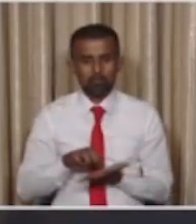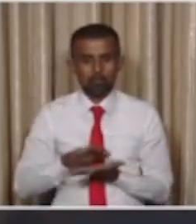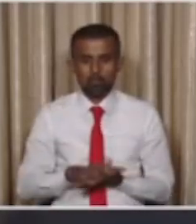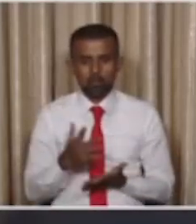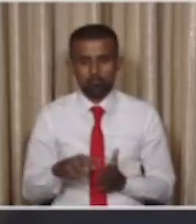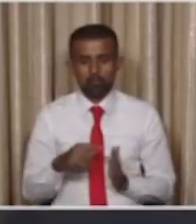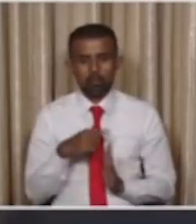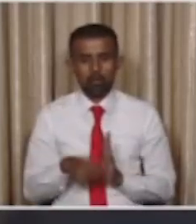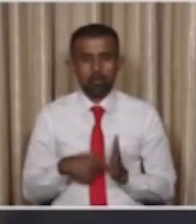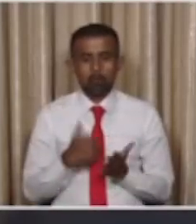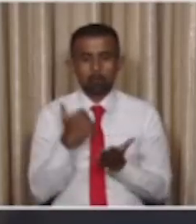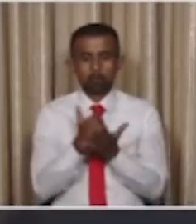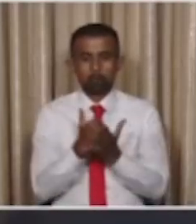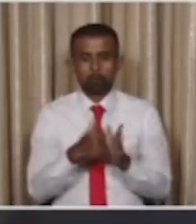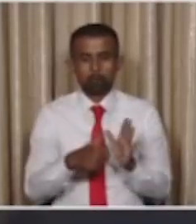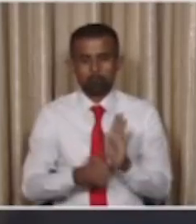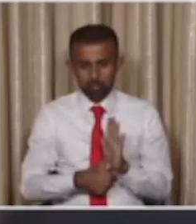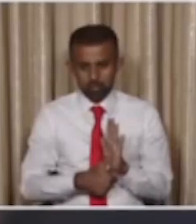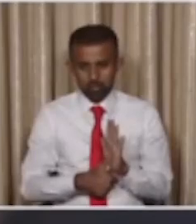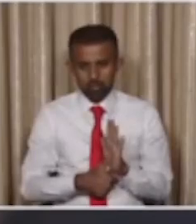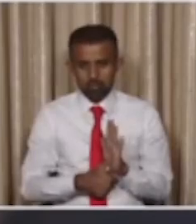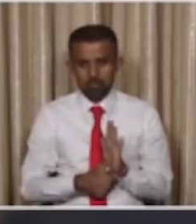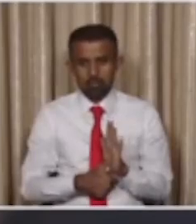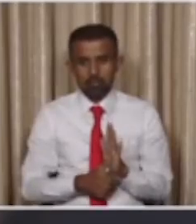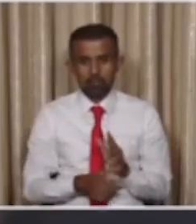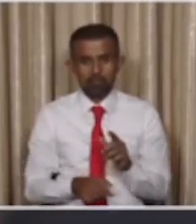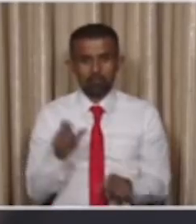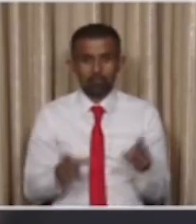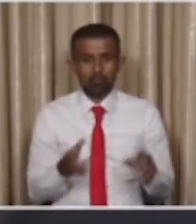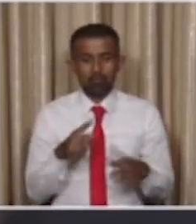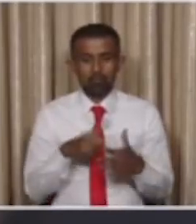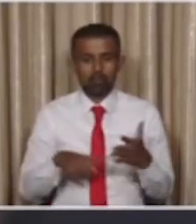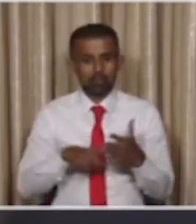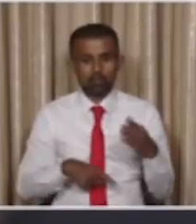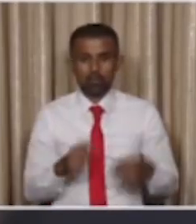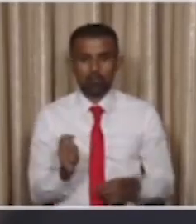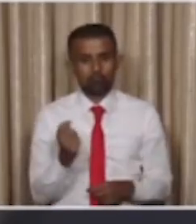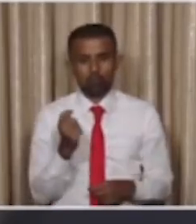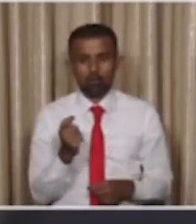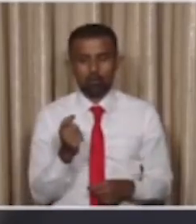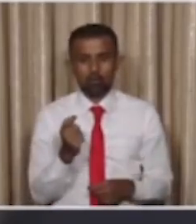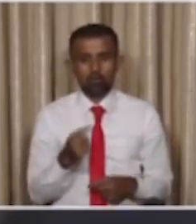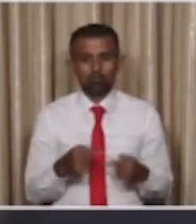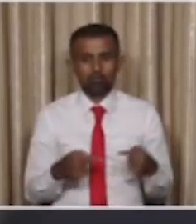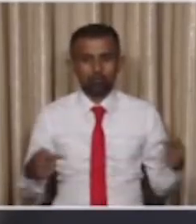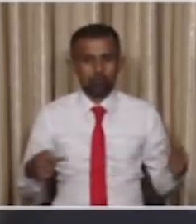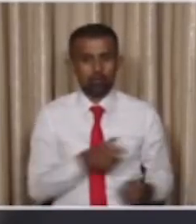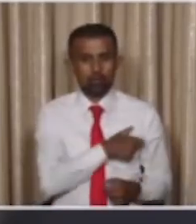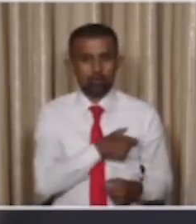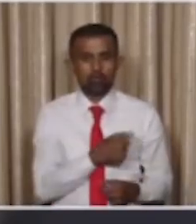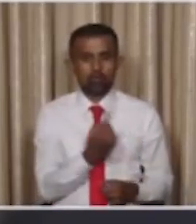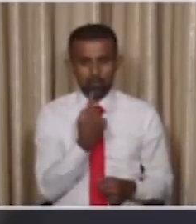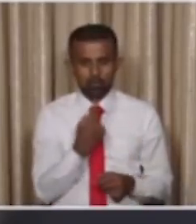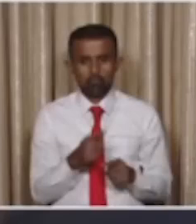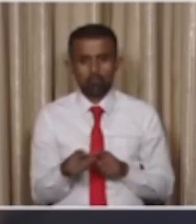ශ්‍රී ලංකාවේ මහ බැංකුවේ පනත. ඒකට බහුතරයකගේ ඡන්දය ලැබිලා තියෙනවා. එතනින් ගරු විපක්ෂ නායකතුමා කියපු